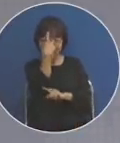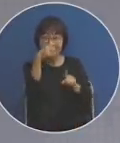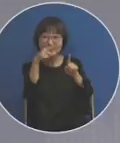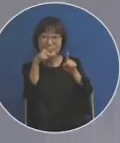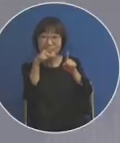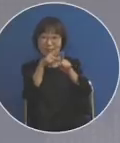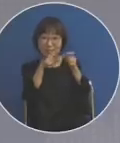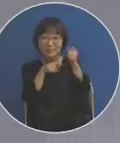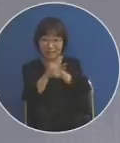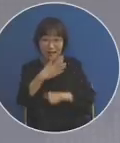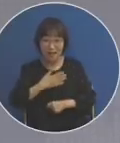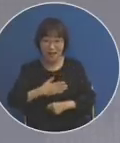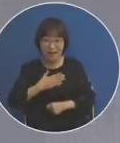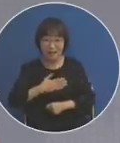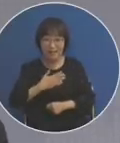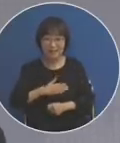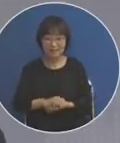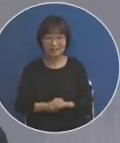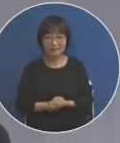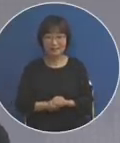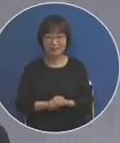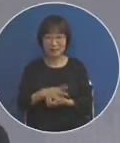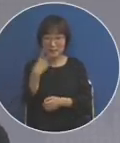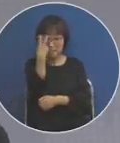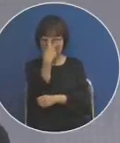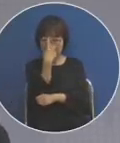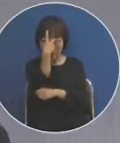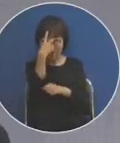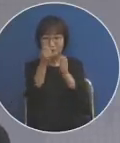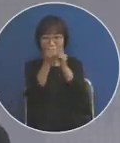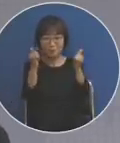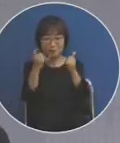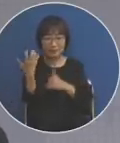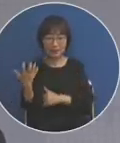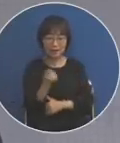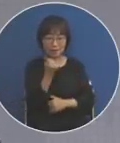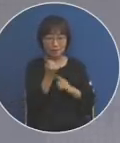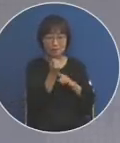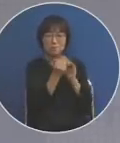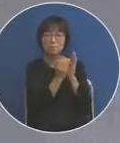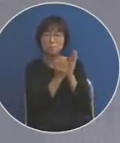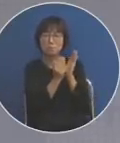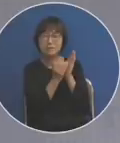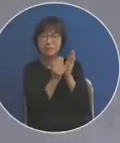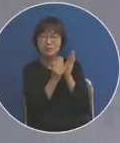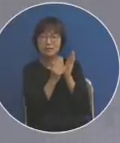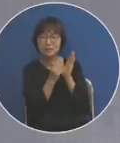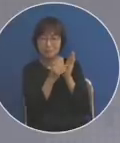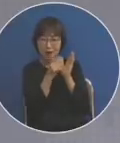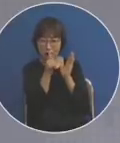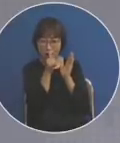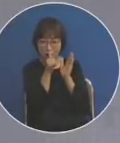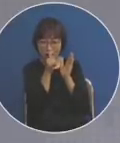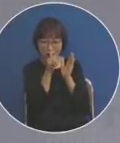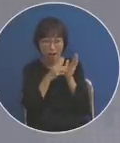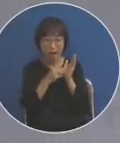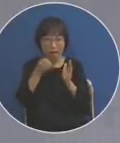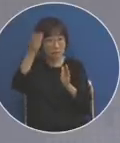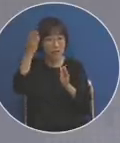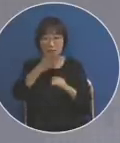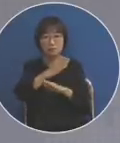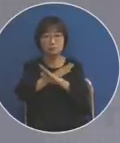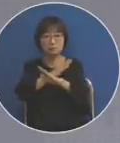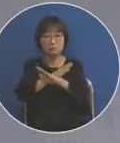이 파수꾼이 가진 비밀이 하나 있습니다. There is a mystery, a secret of the watchman. 이걸 놓치면 안 돼요. You cannot lose hold of this.